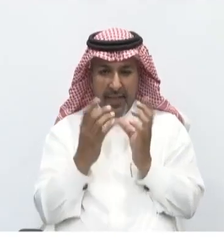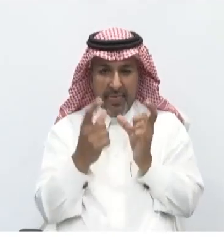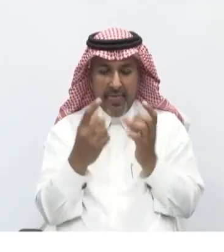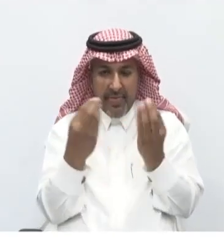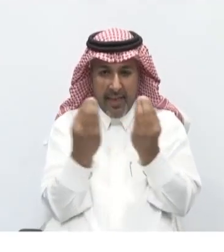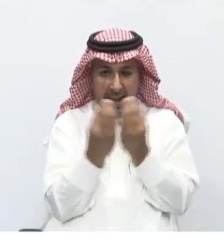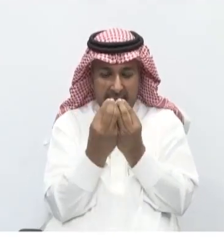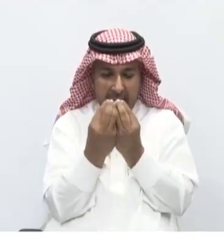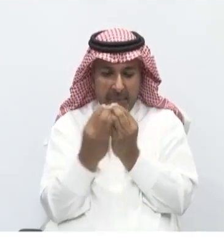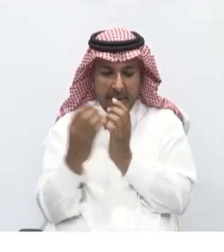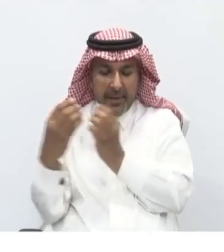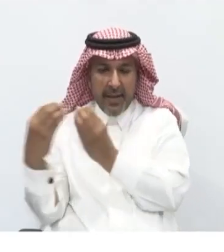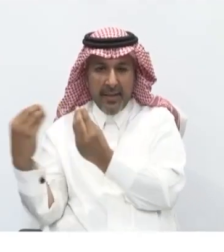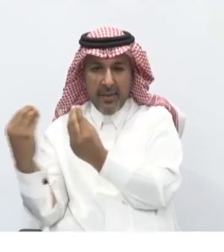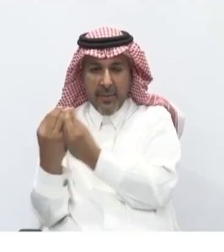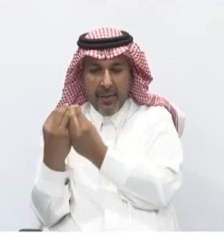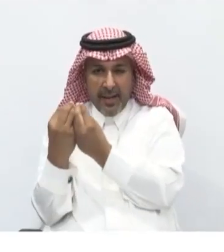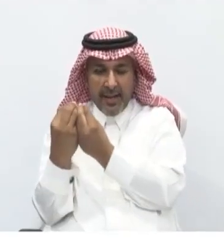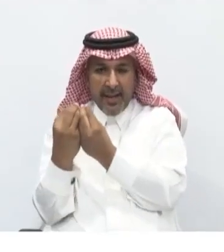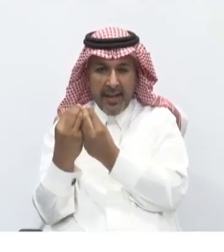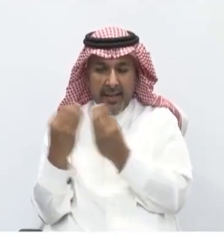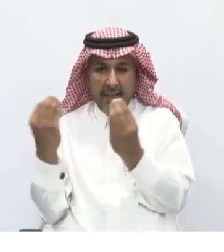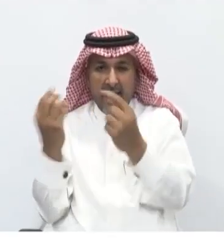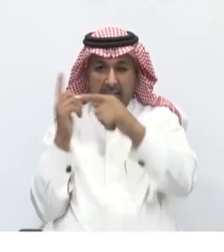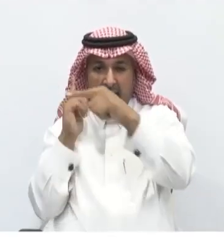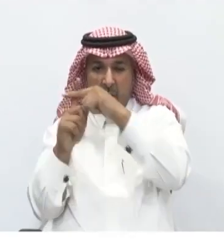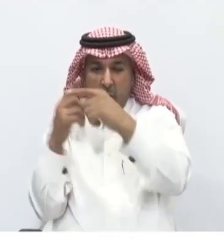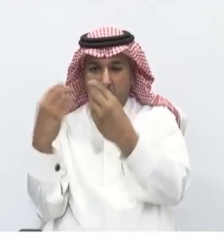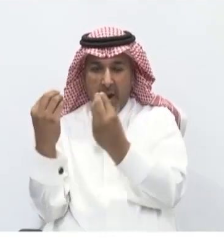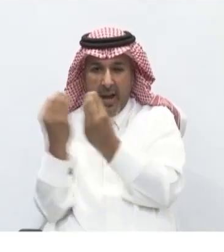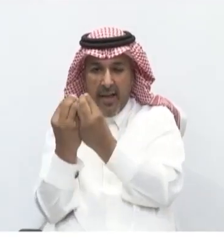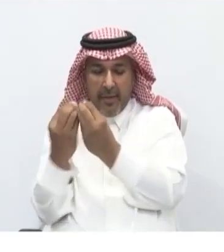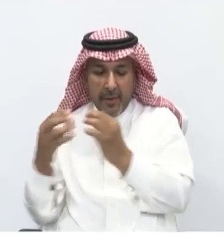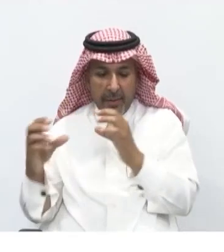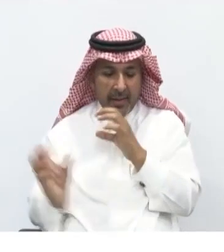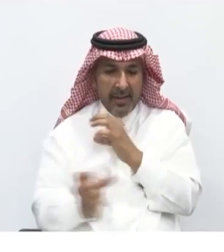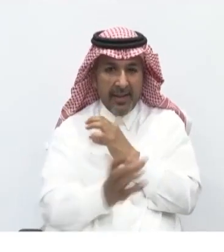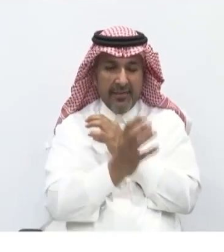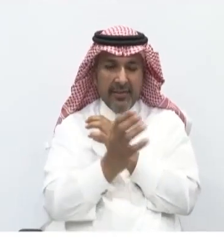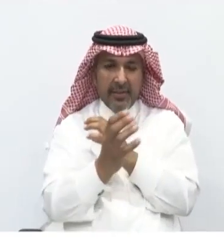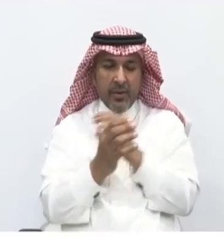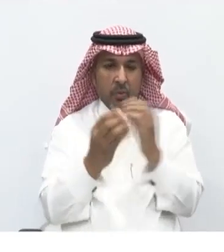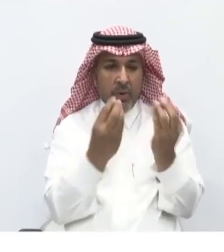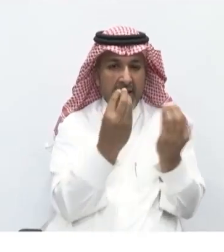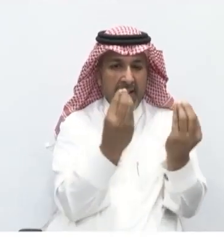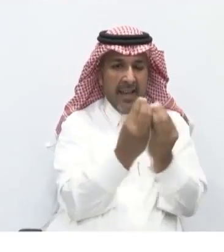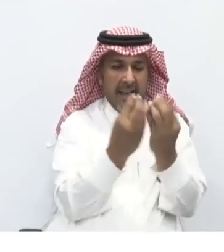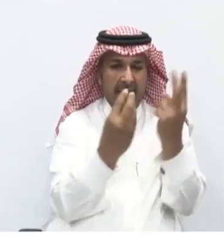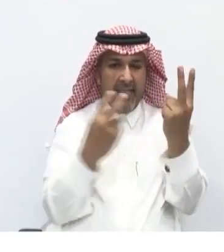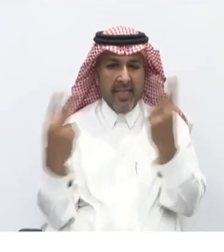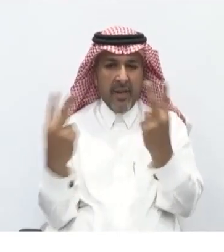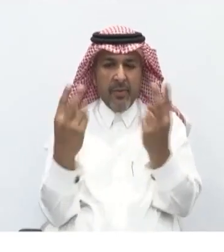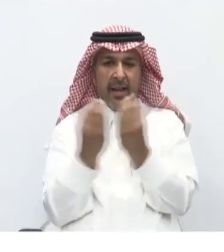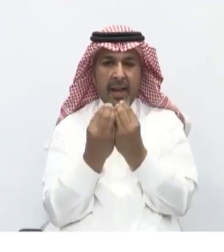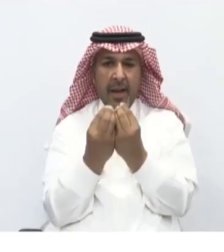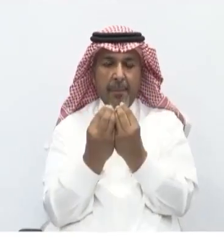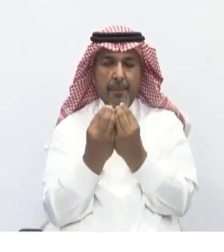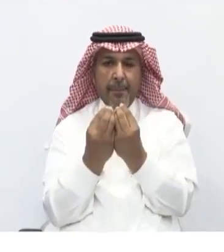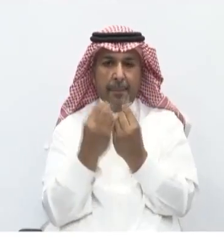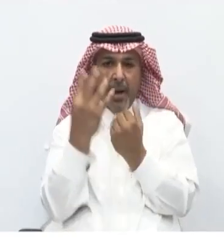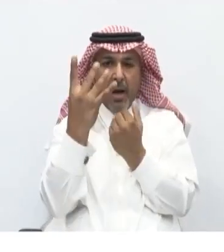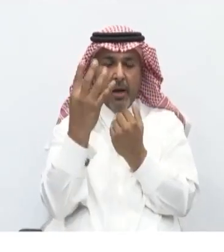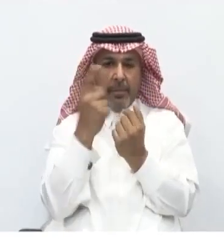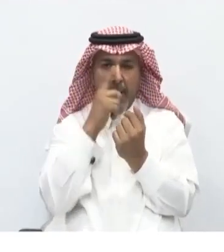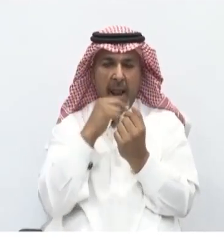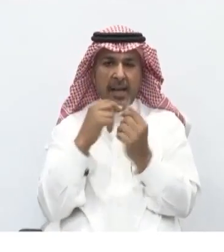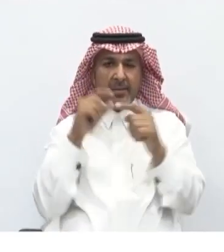متفاعله ومادتين ناتجه اذا عندي اربع اذا كم كسر سيكون هنا كم كسر سيكون